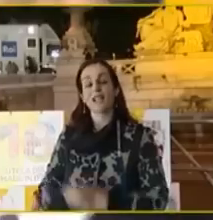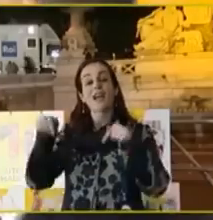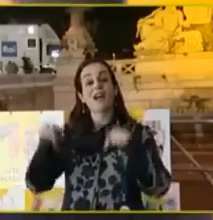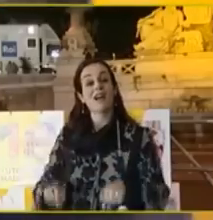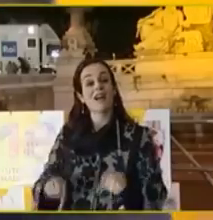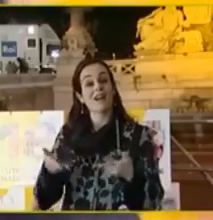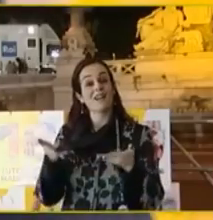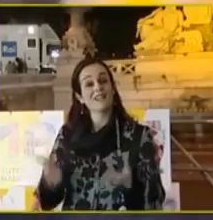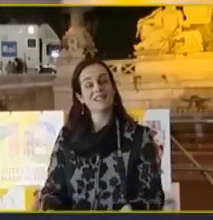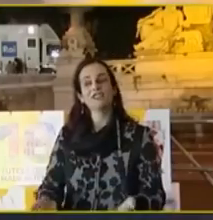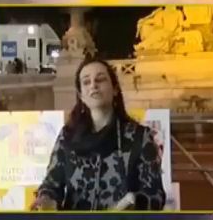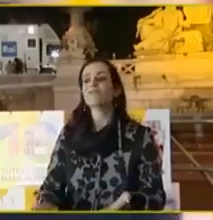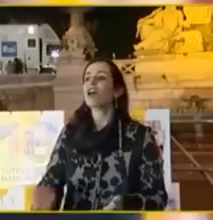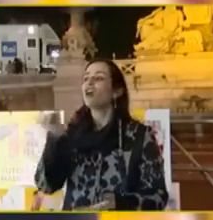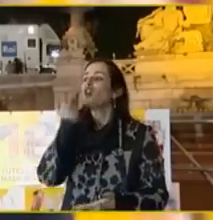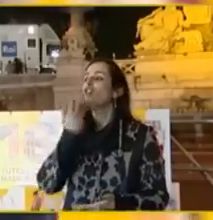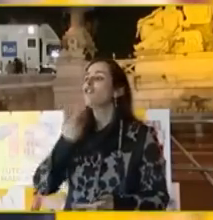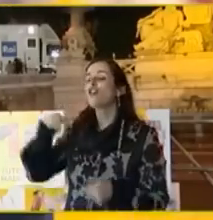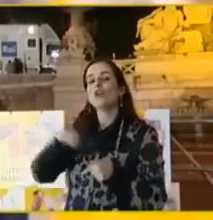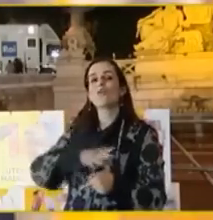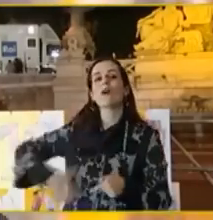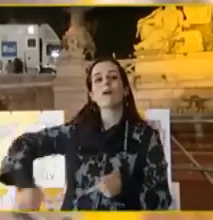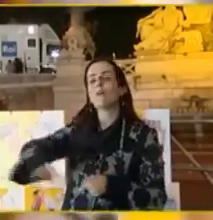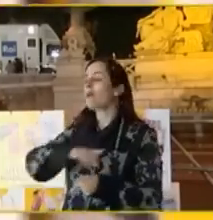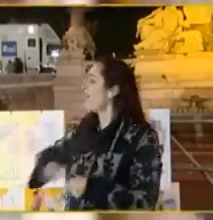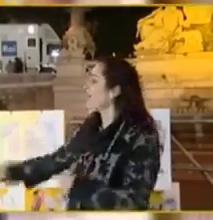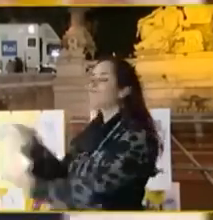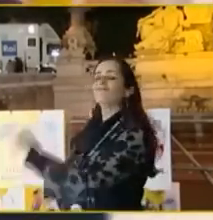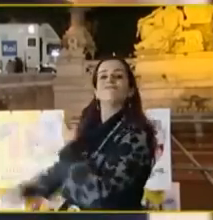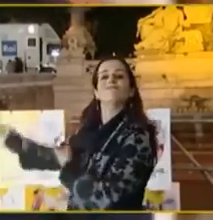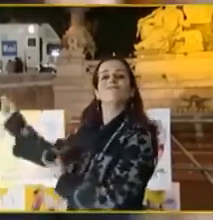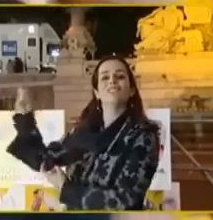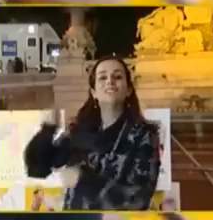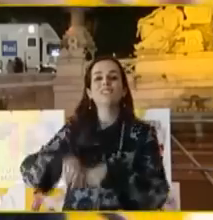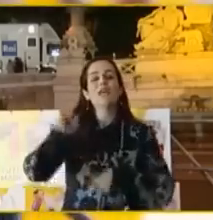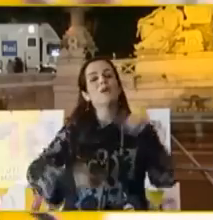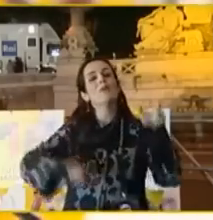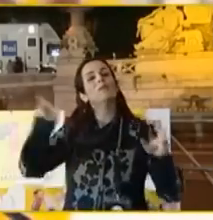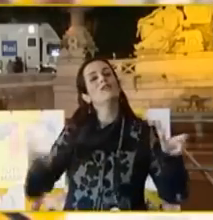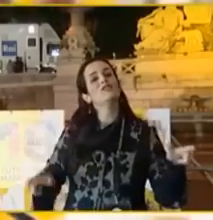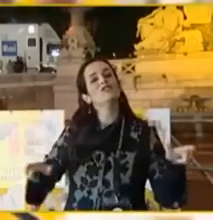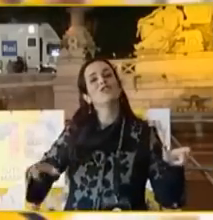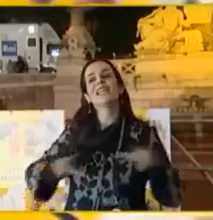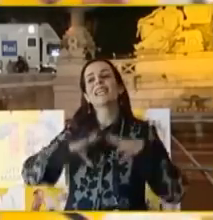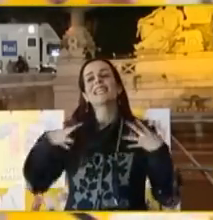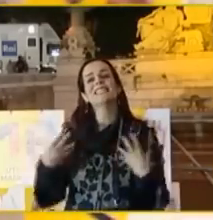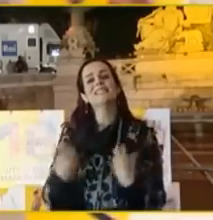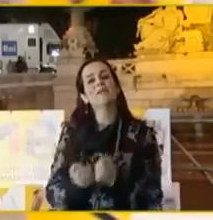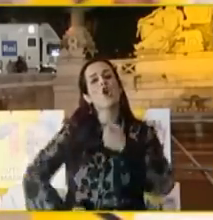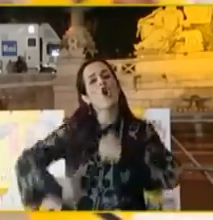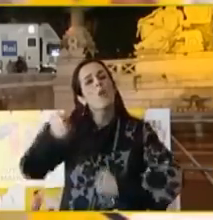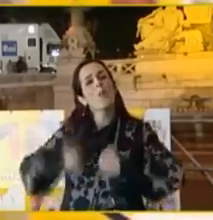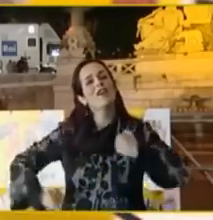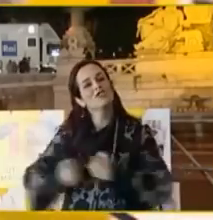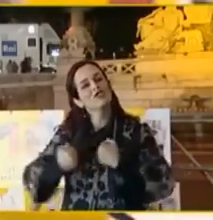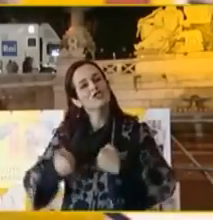Adesso voglio far salire qui sul palco con noi delle persone che hanno combattuto in questi anni per il